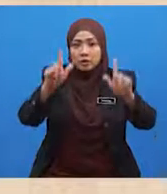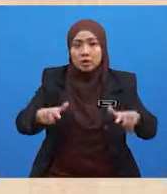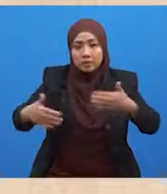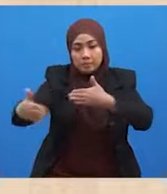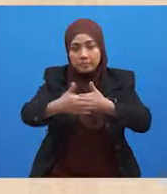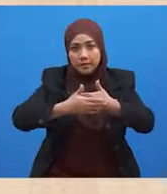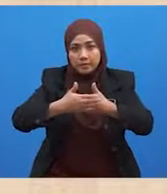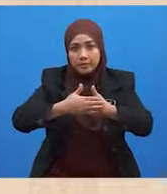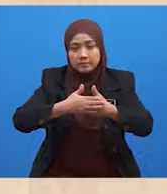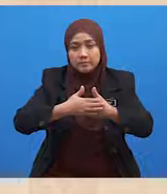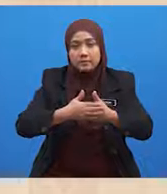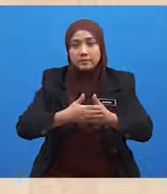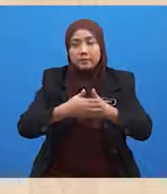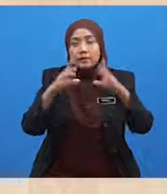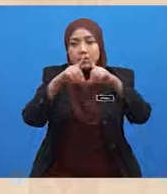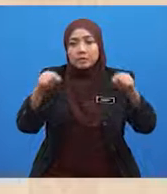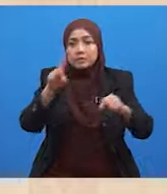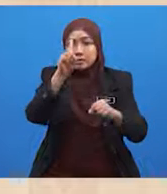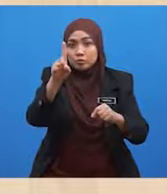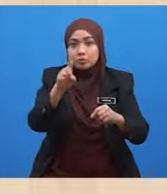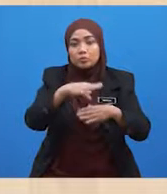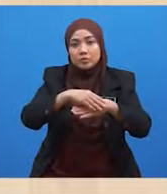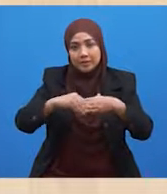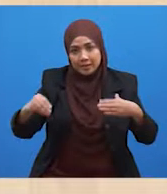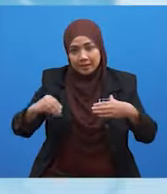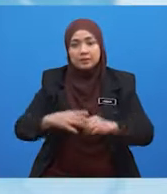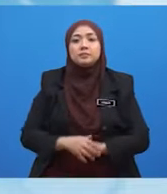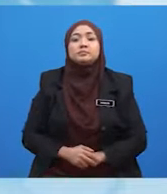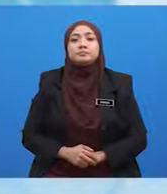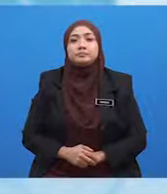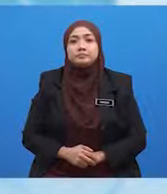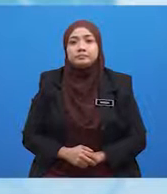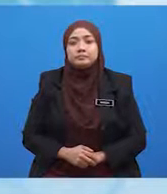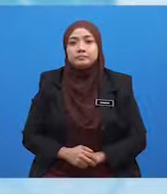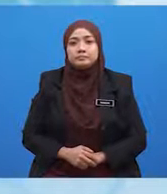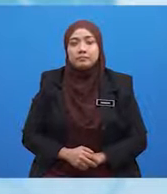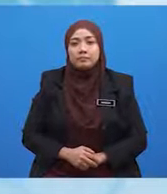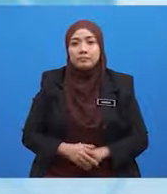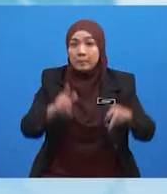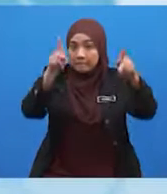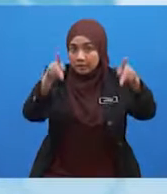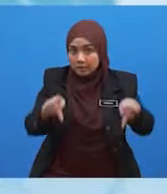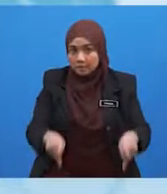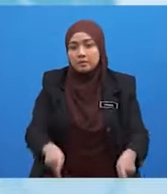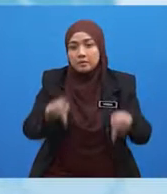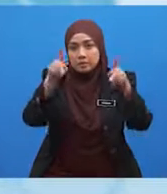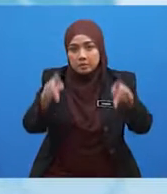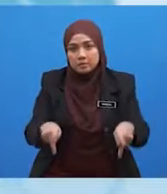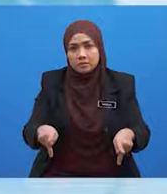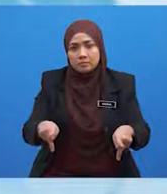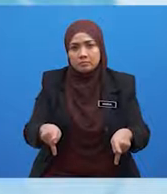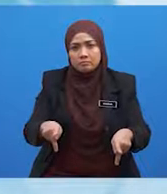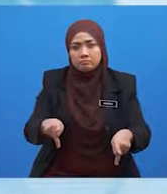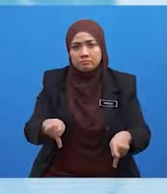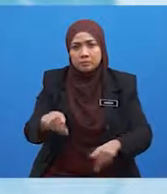yaitu nasi lemak N1 Raja Plaza Adika Anda perasaan